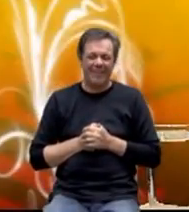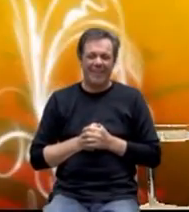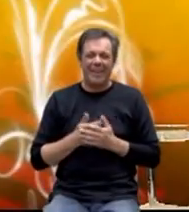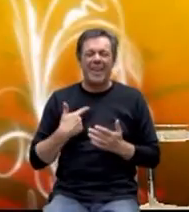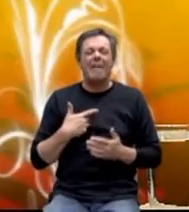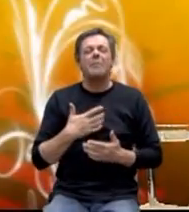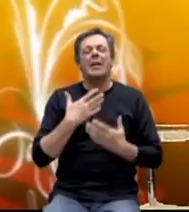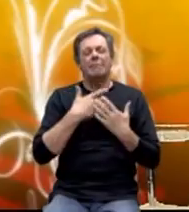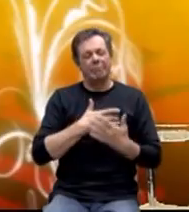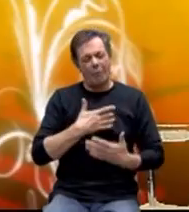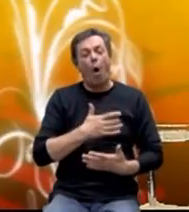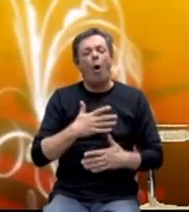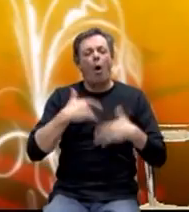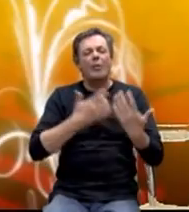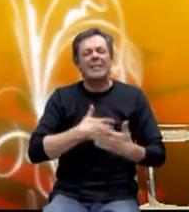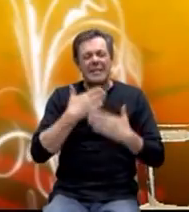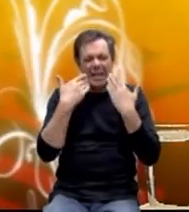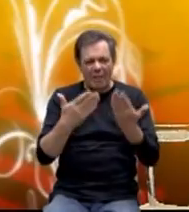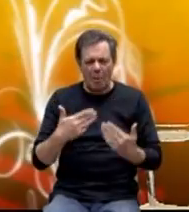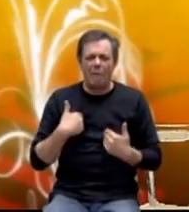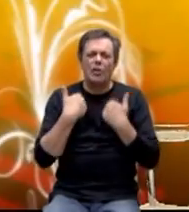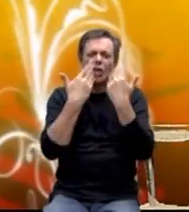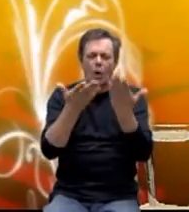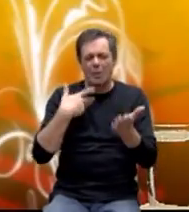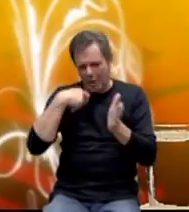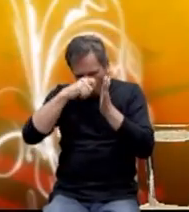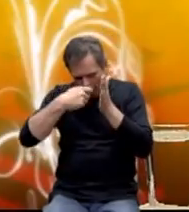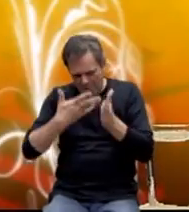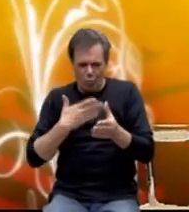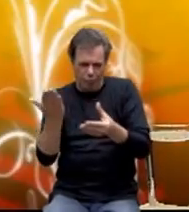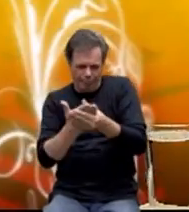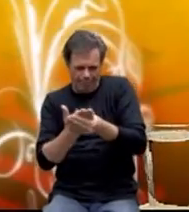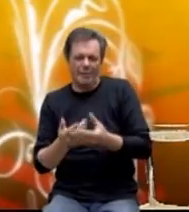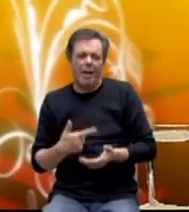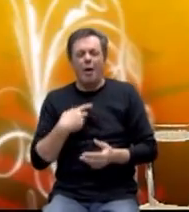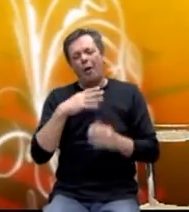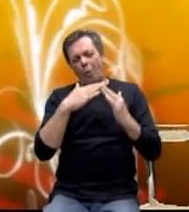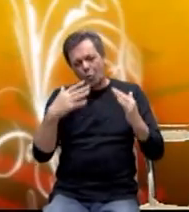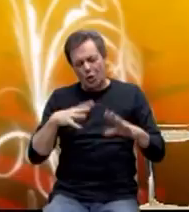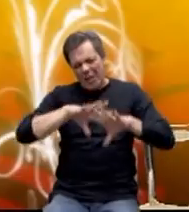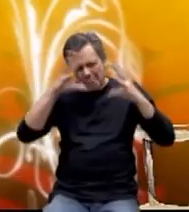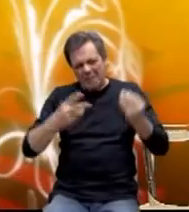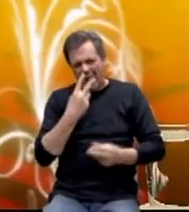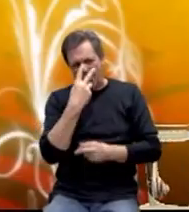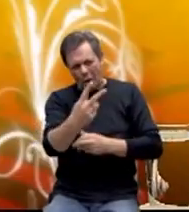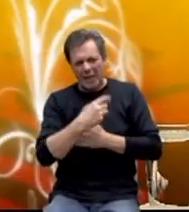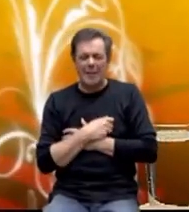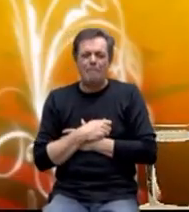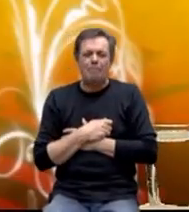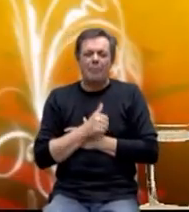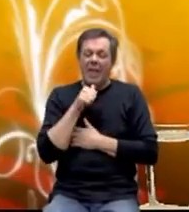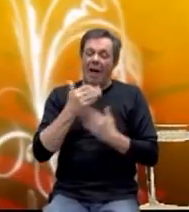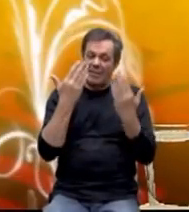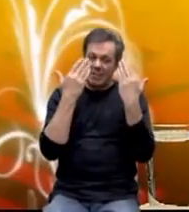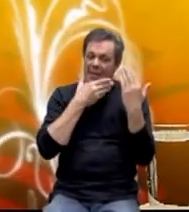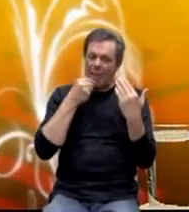se od srca zahvaljujem. Hvala. Dobit ćete svoju ovu emisiju, pa ćete kod kuće gledati malo svi zajedno. I